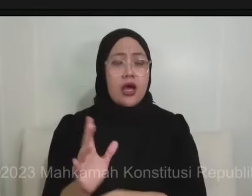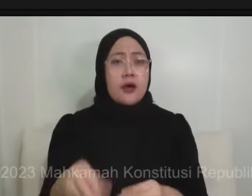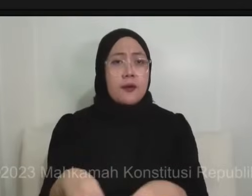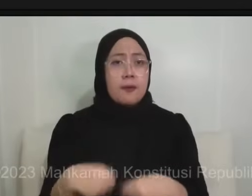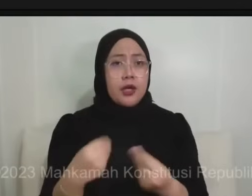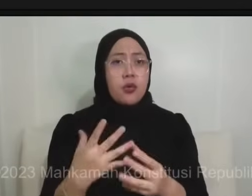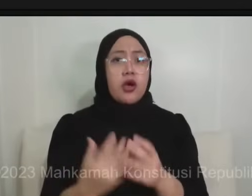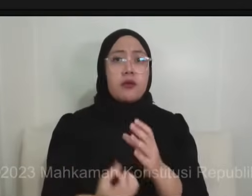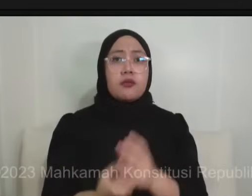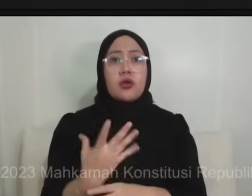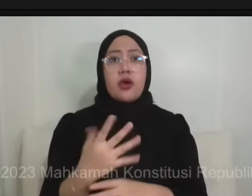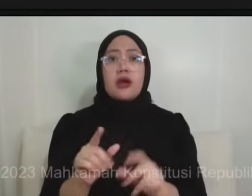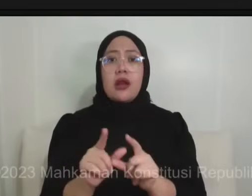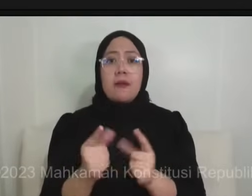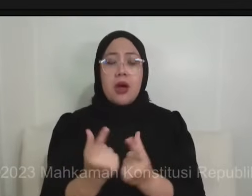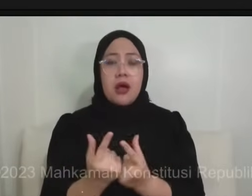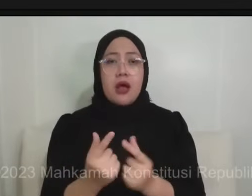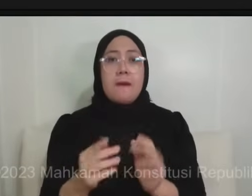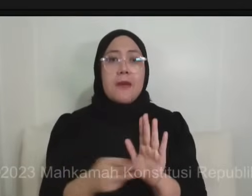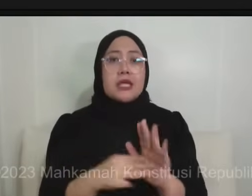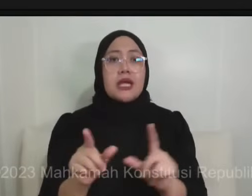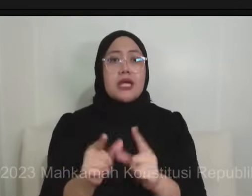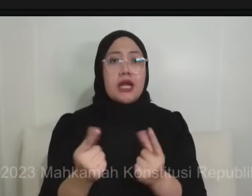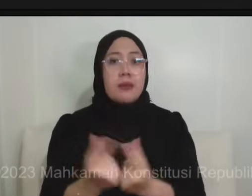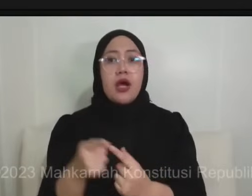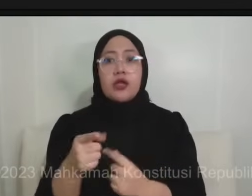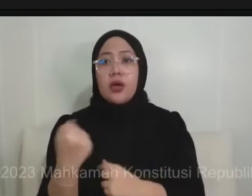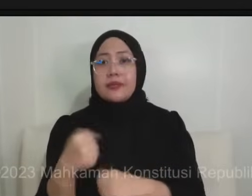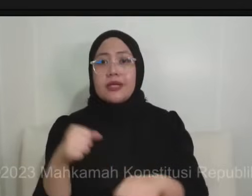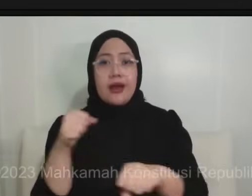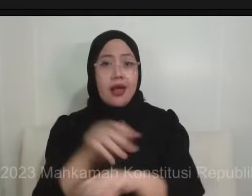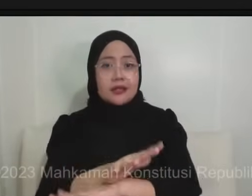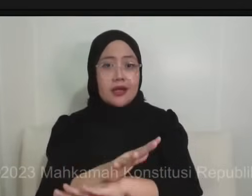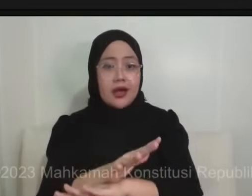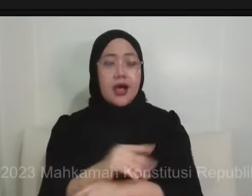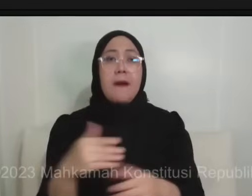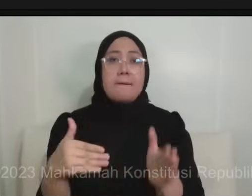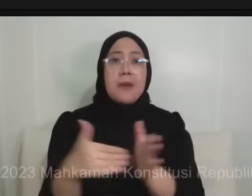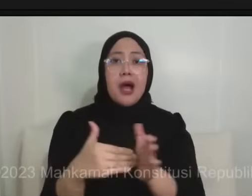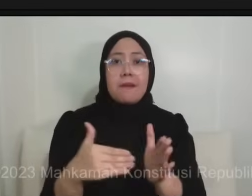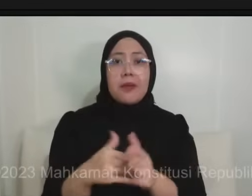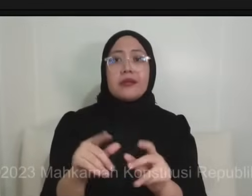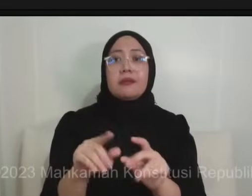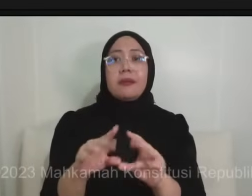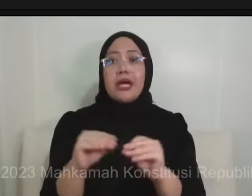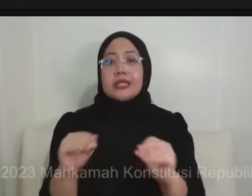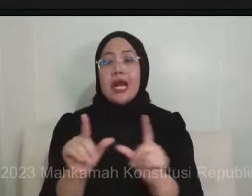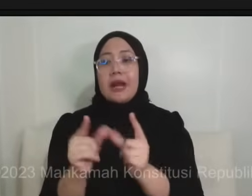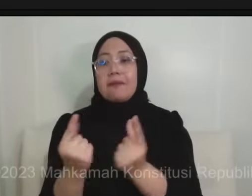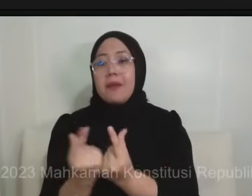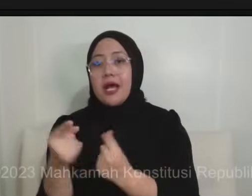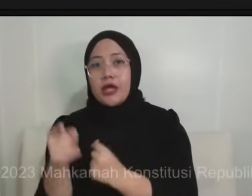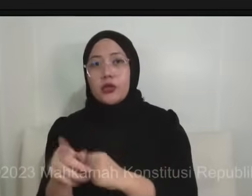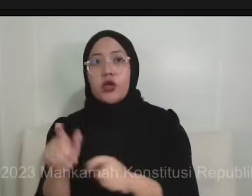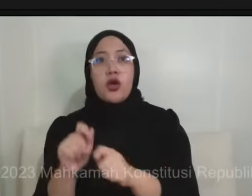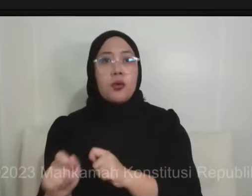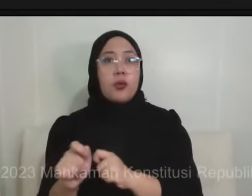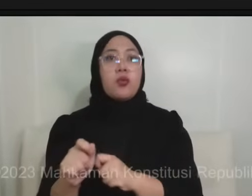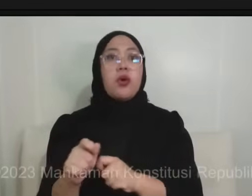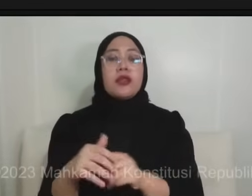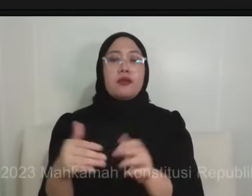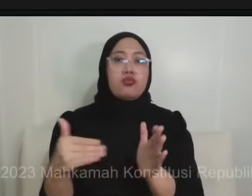kelembagaan dalam kurung tidak dapat dilaksanakan menghambat kinerja lembaga dan menyebabkan kebuntuan